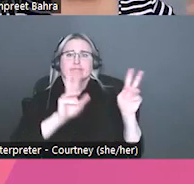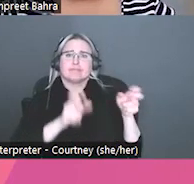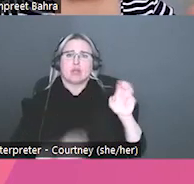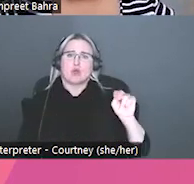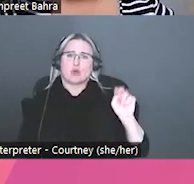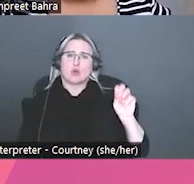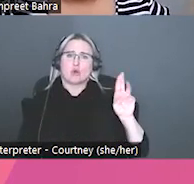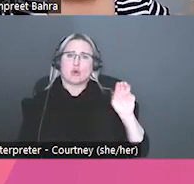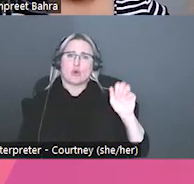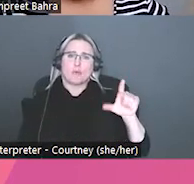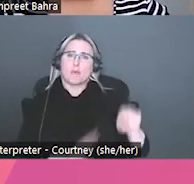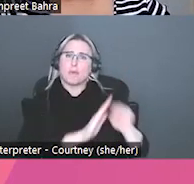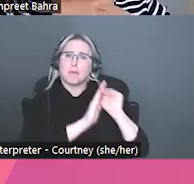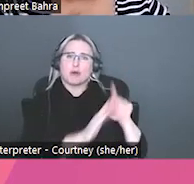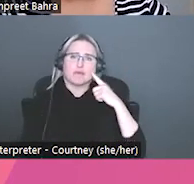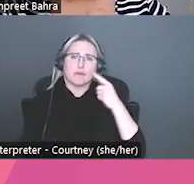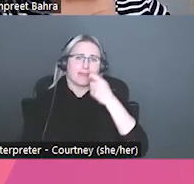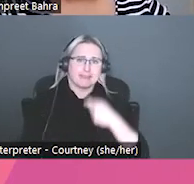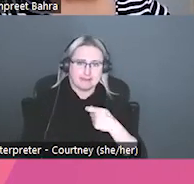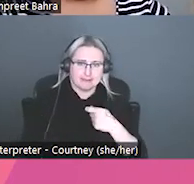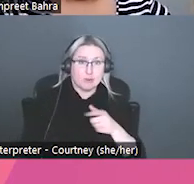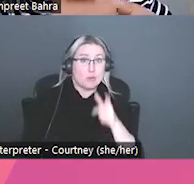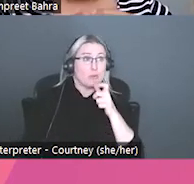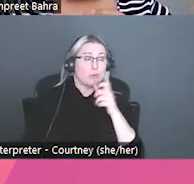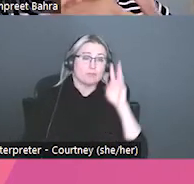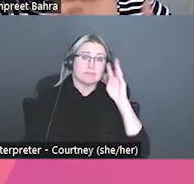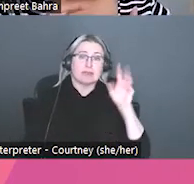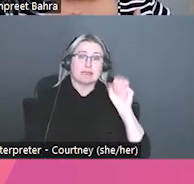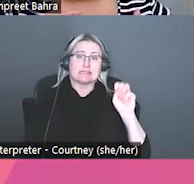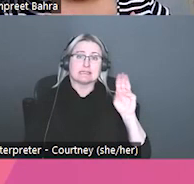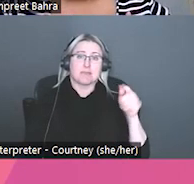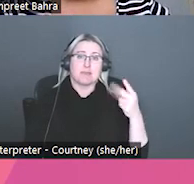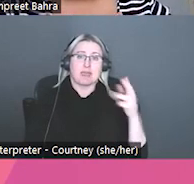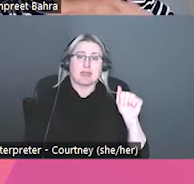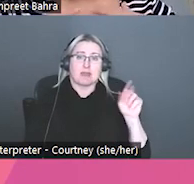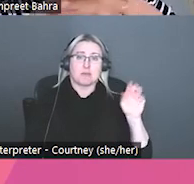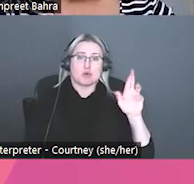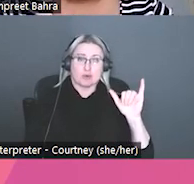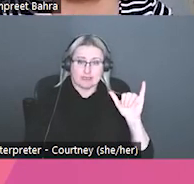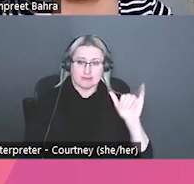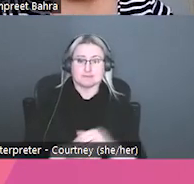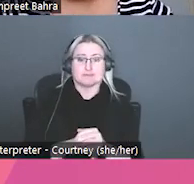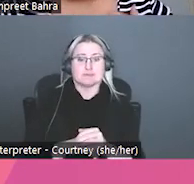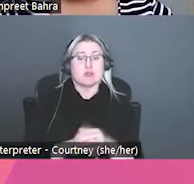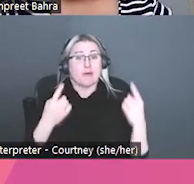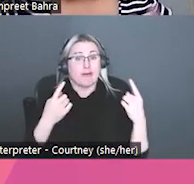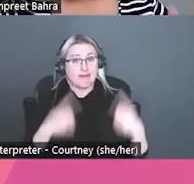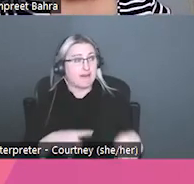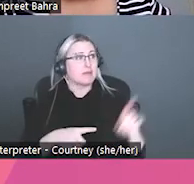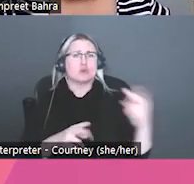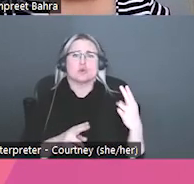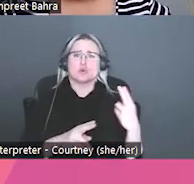normatif, selon Samantha Murray, et ce qui se produit, c'est que ça devient